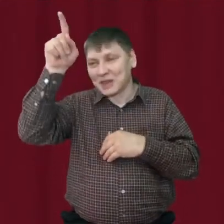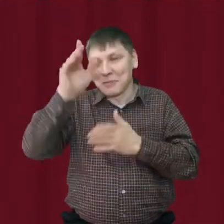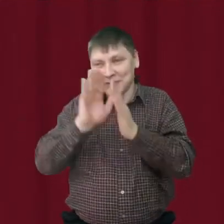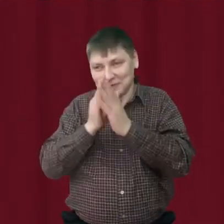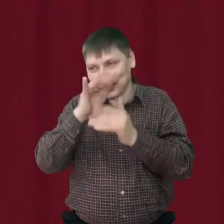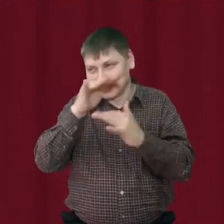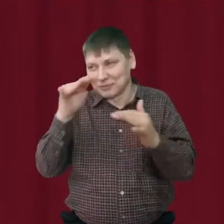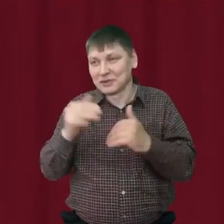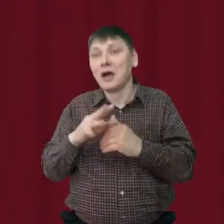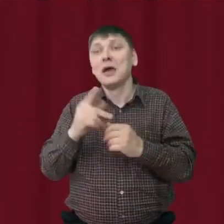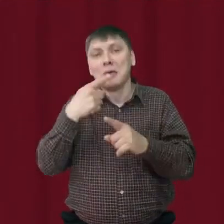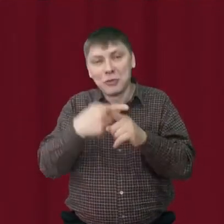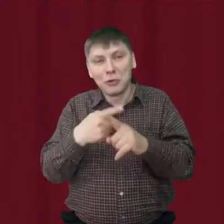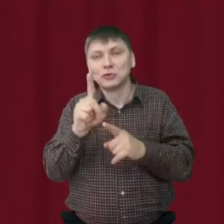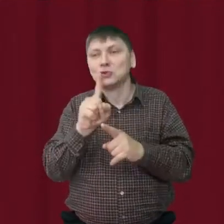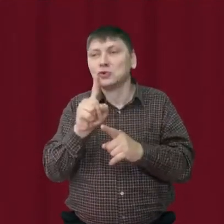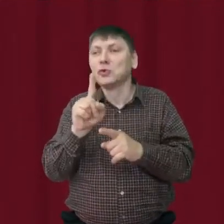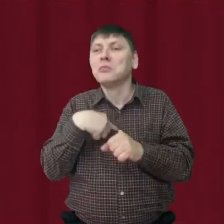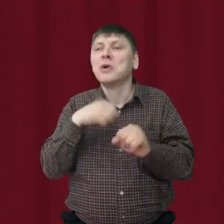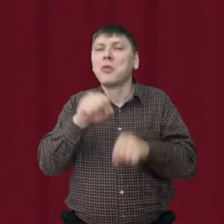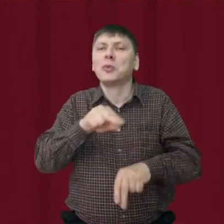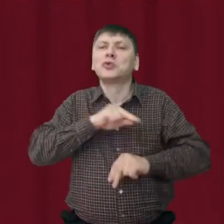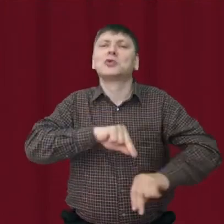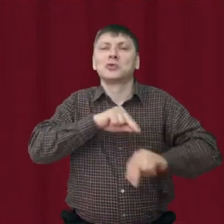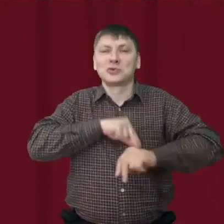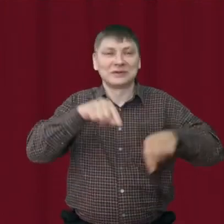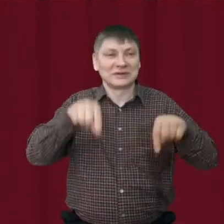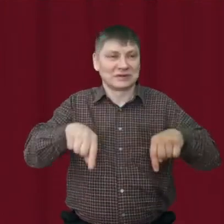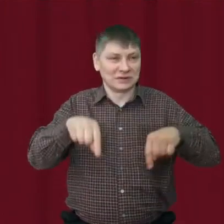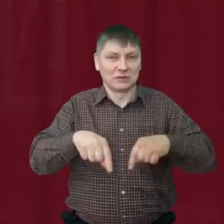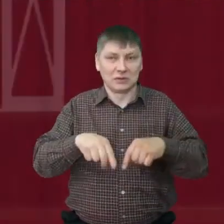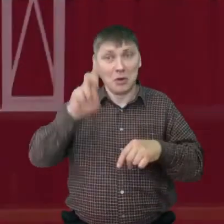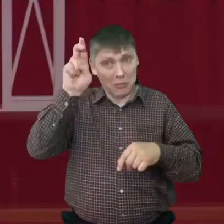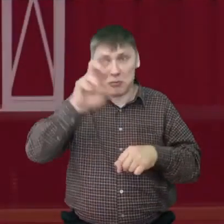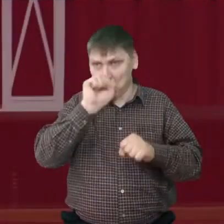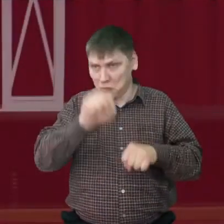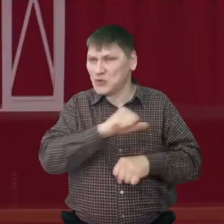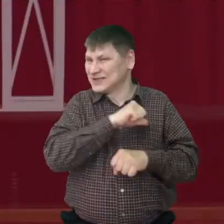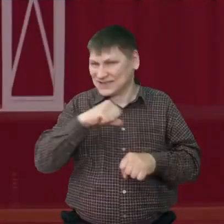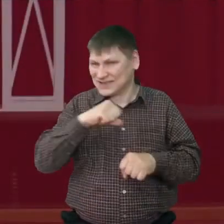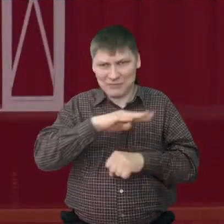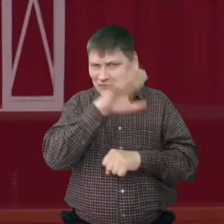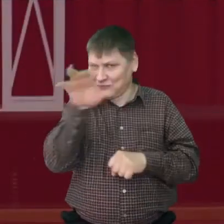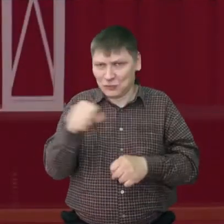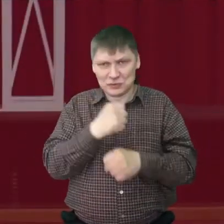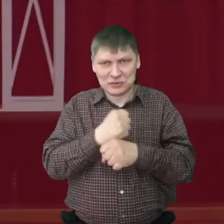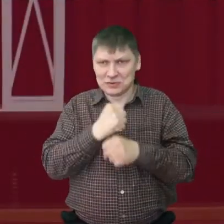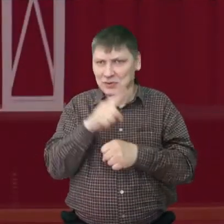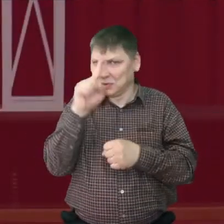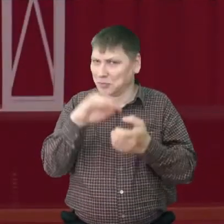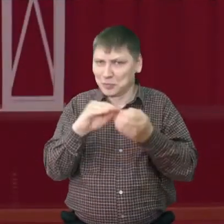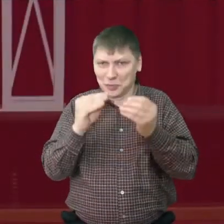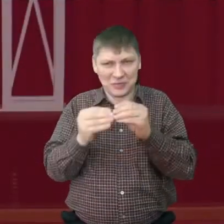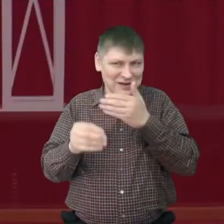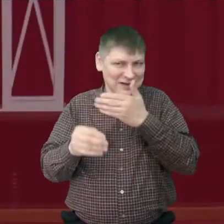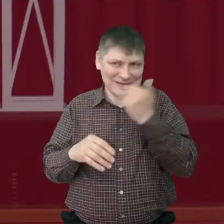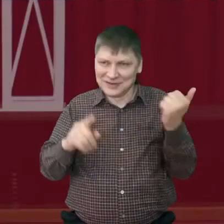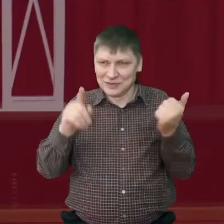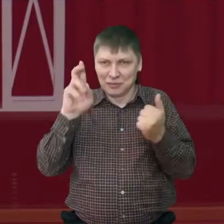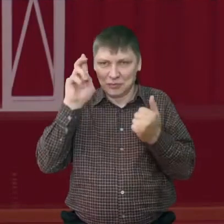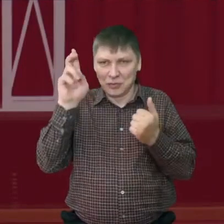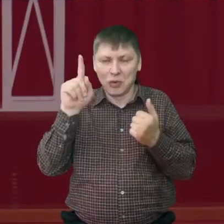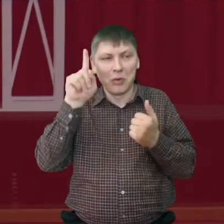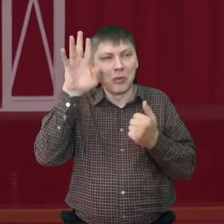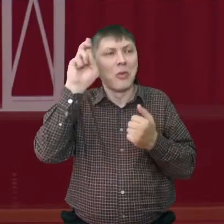Это еще один очень важный момент. Представляете себе, Бог может сделать все сам, потому что Он не ограничен ни в чем. Но